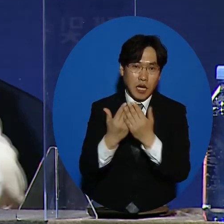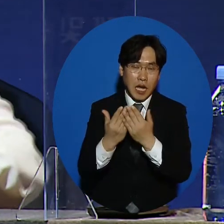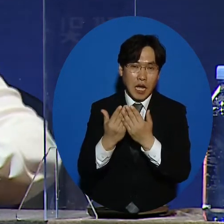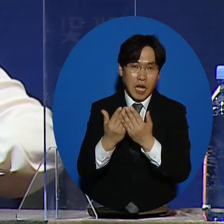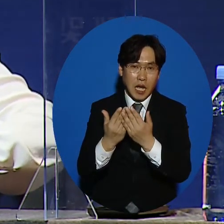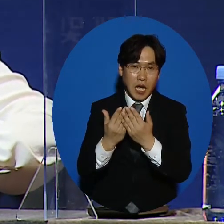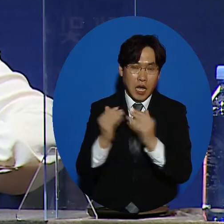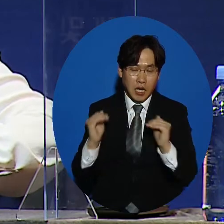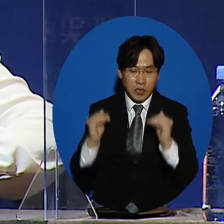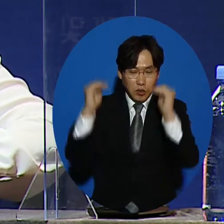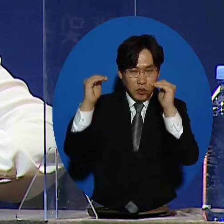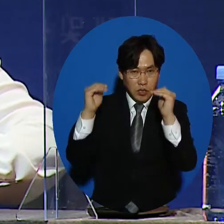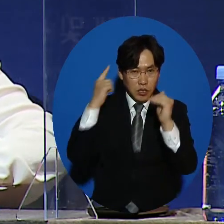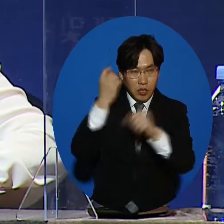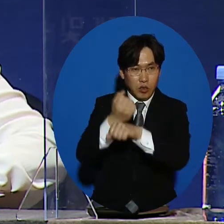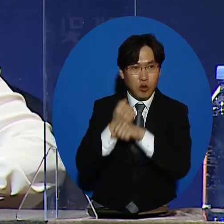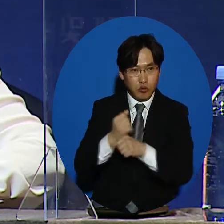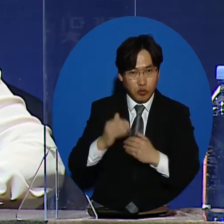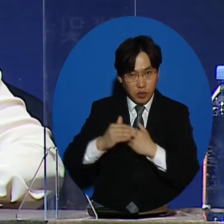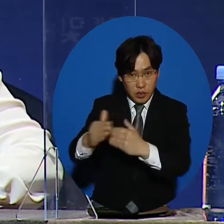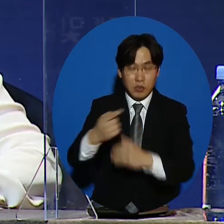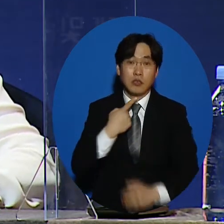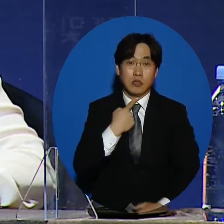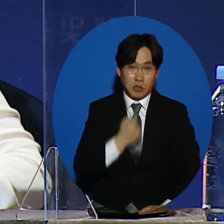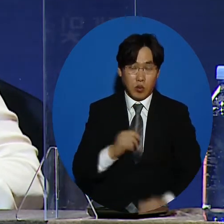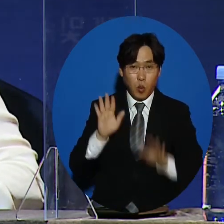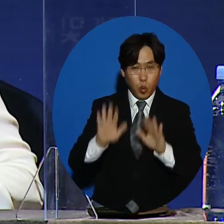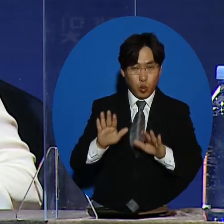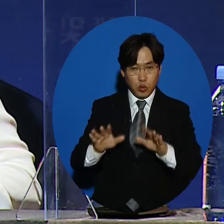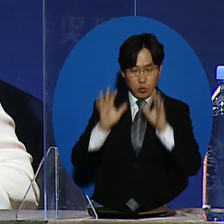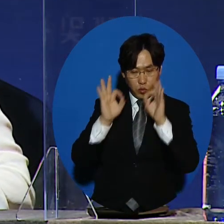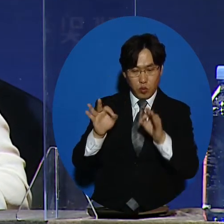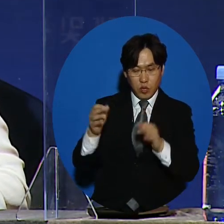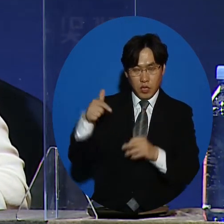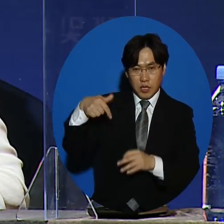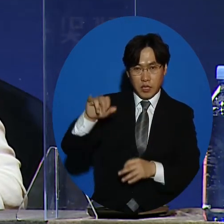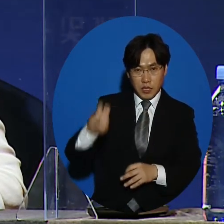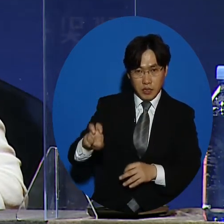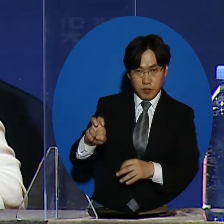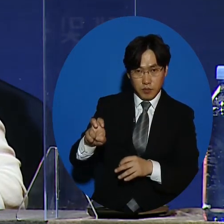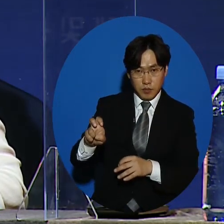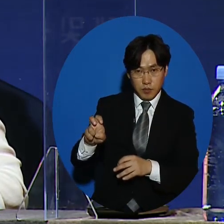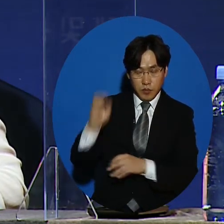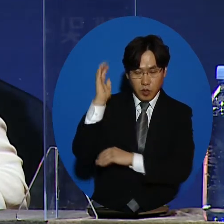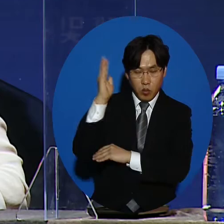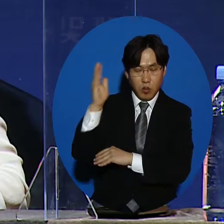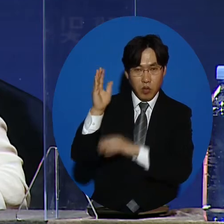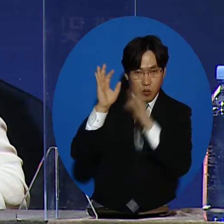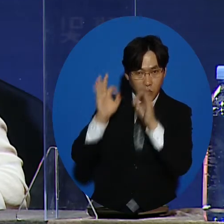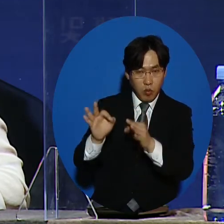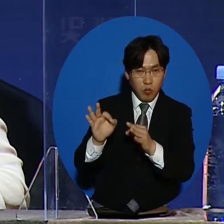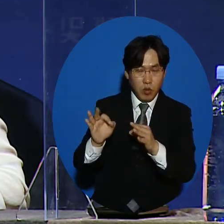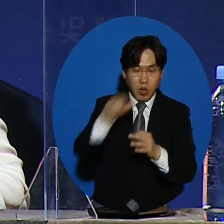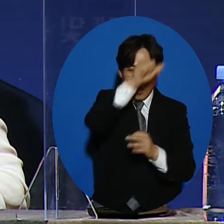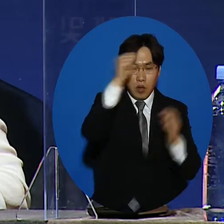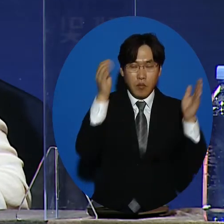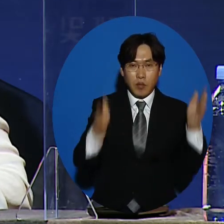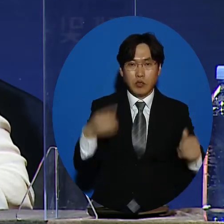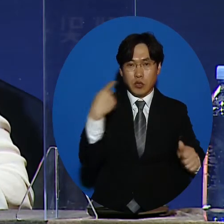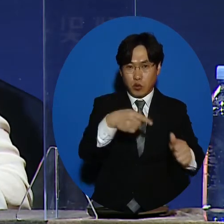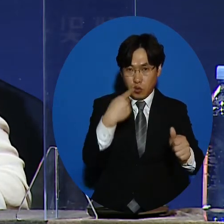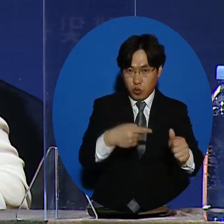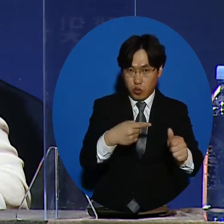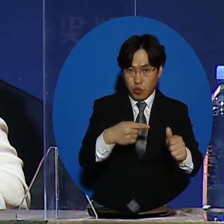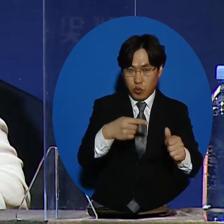두고 이제 연구를 진행했었는데 오늘 이렇게 또 김두용 소장님의 발제를 통해서 평생 교육 또